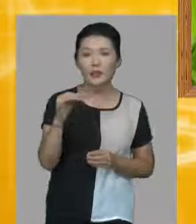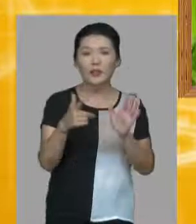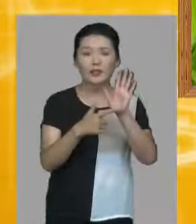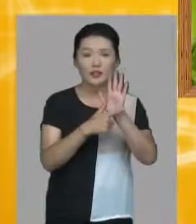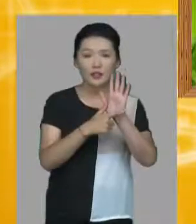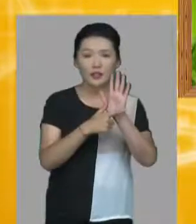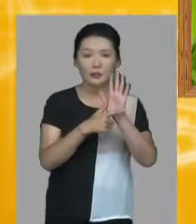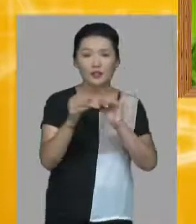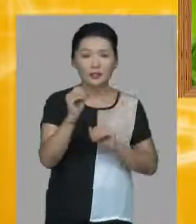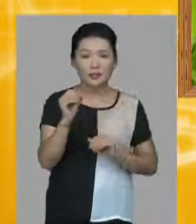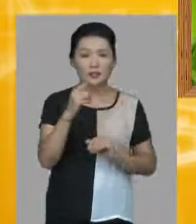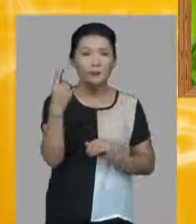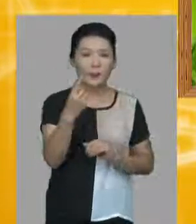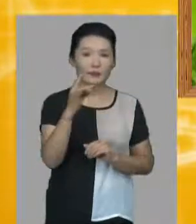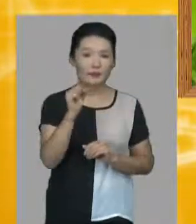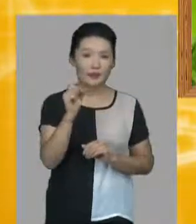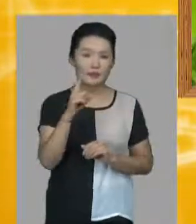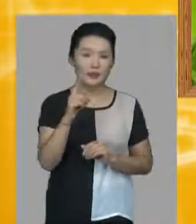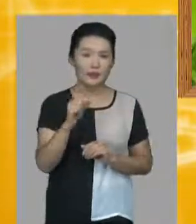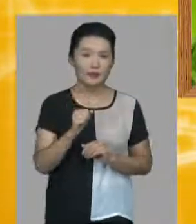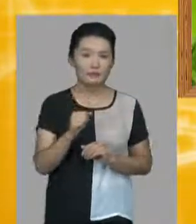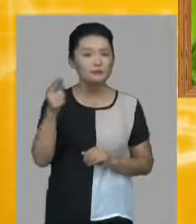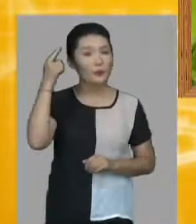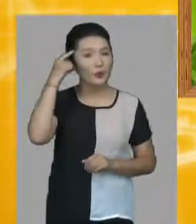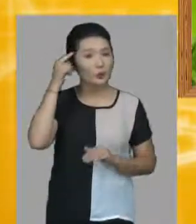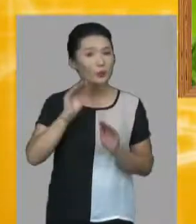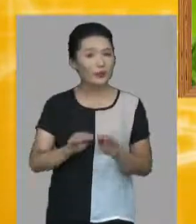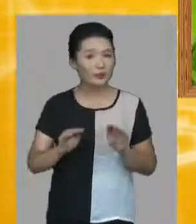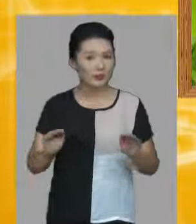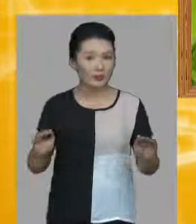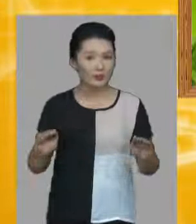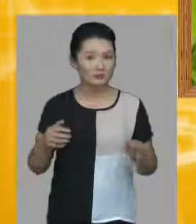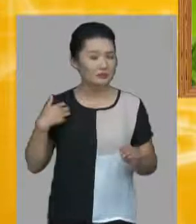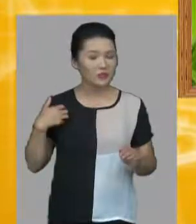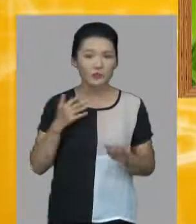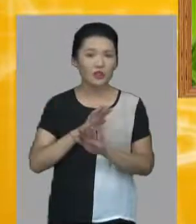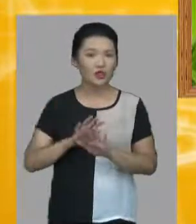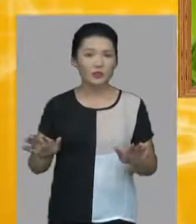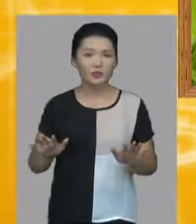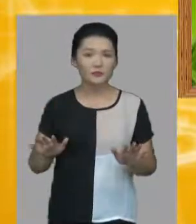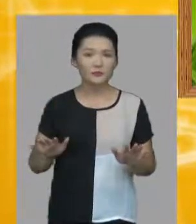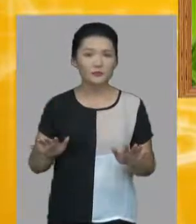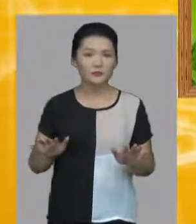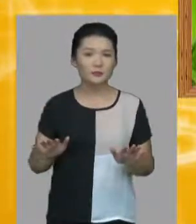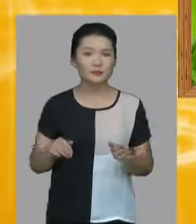единиц 1 разряда. Подумайте, дети, не спешите.